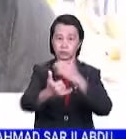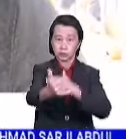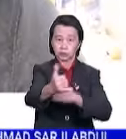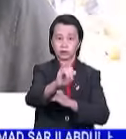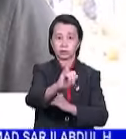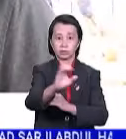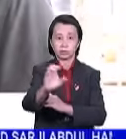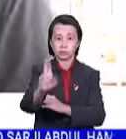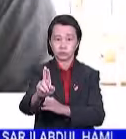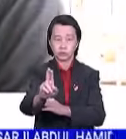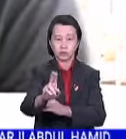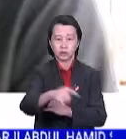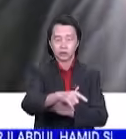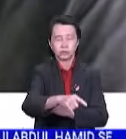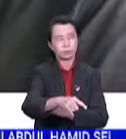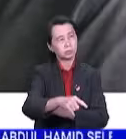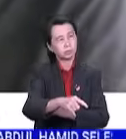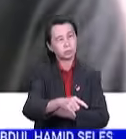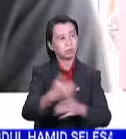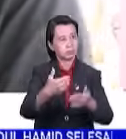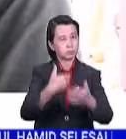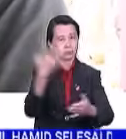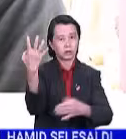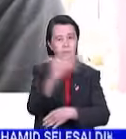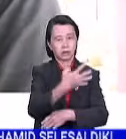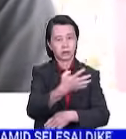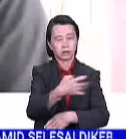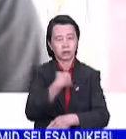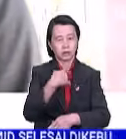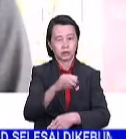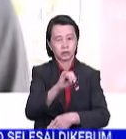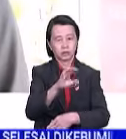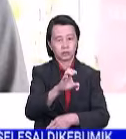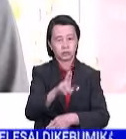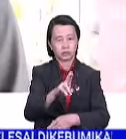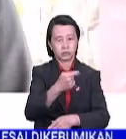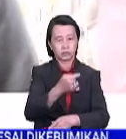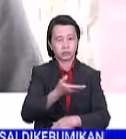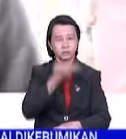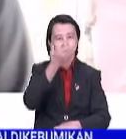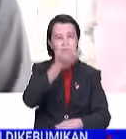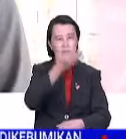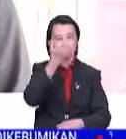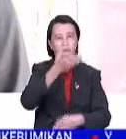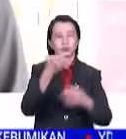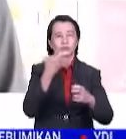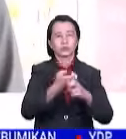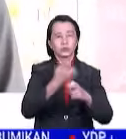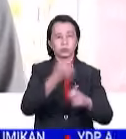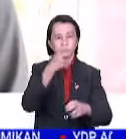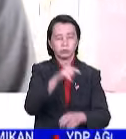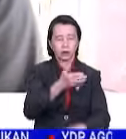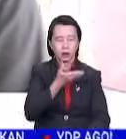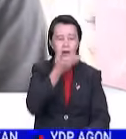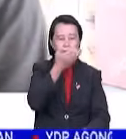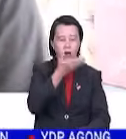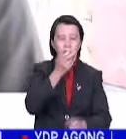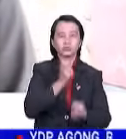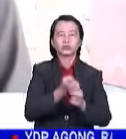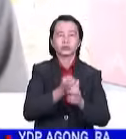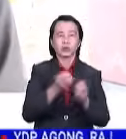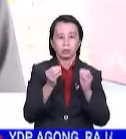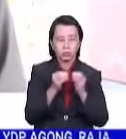dia tekan denan pernafasan tuh semakin susah untuk dia bernafas